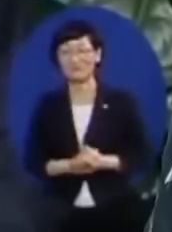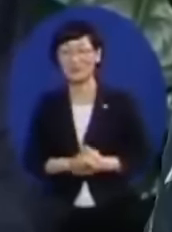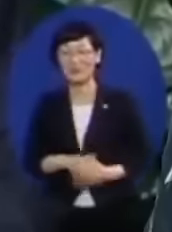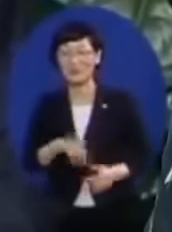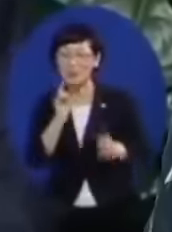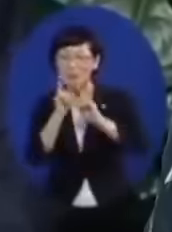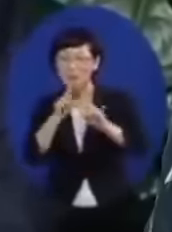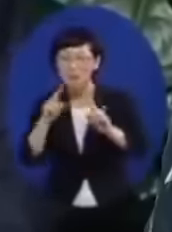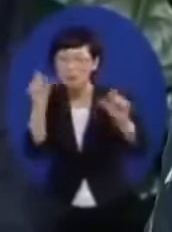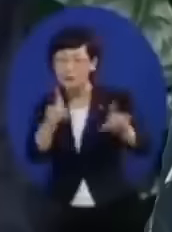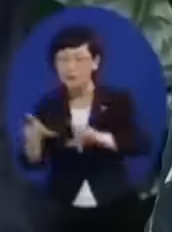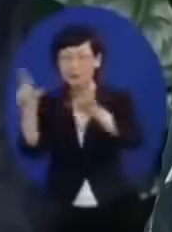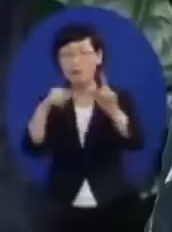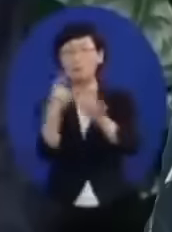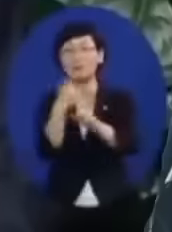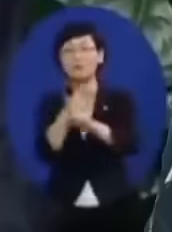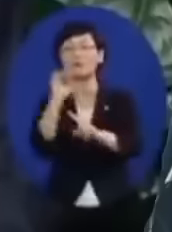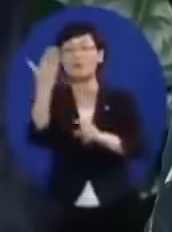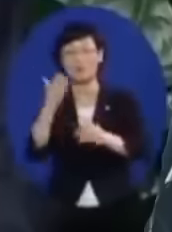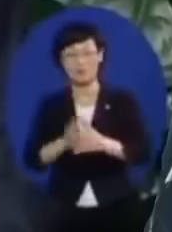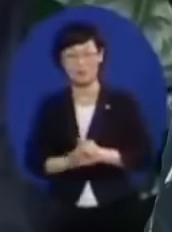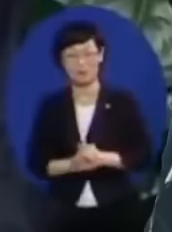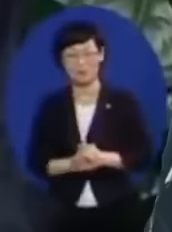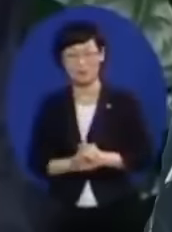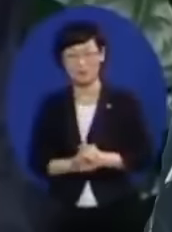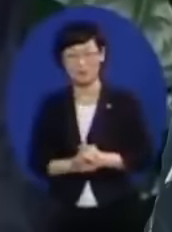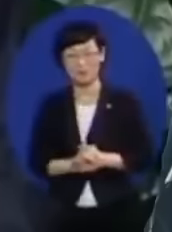어느 생활이 달라지는 것입니다.